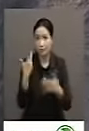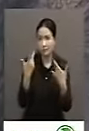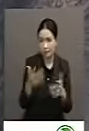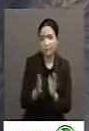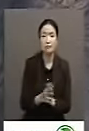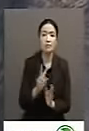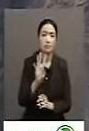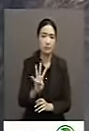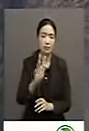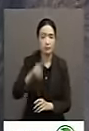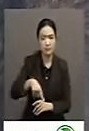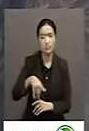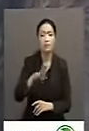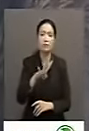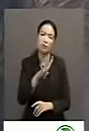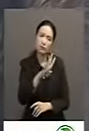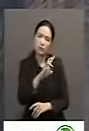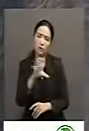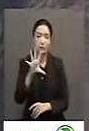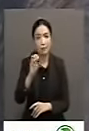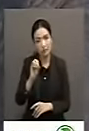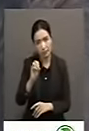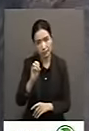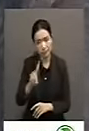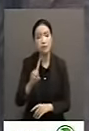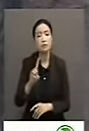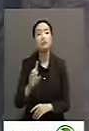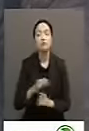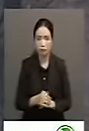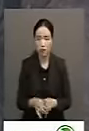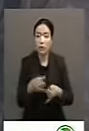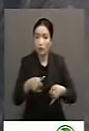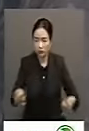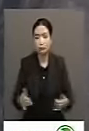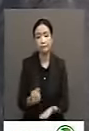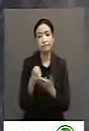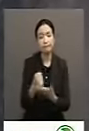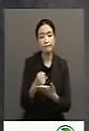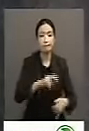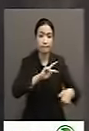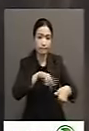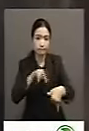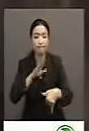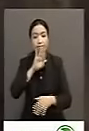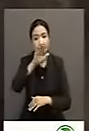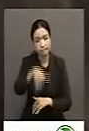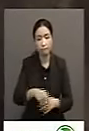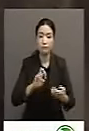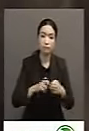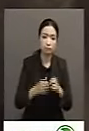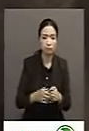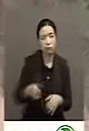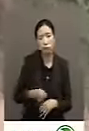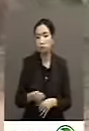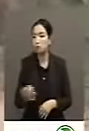แล้ว 4,651 เชือกด้วยกันค่ะแล้วก็พูดถึงปัญหาที่ผ่านมาช่วยในการรักษาช้างยุติปัญหาช้